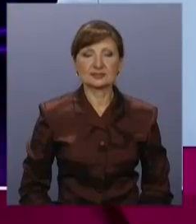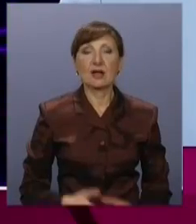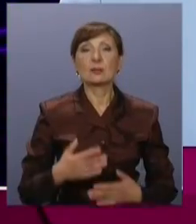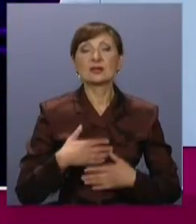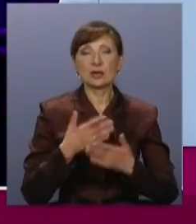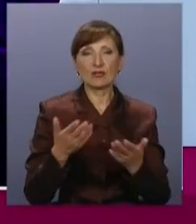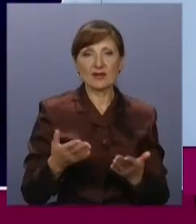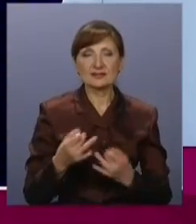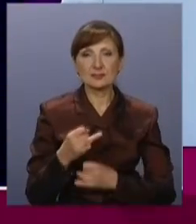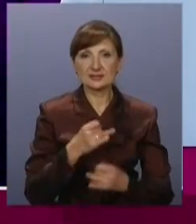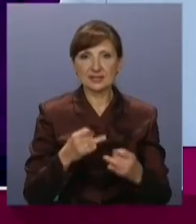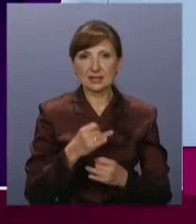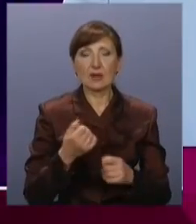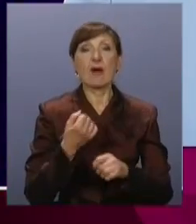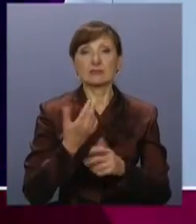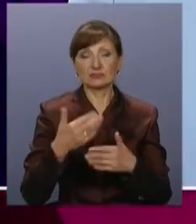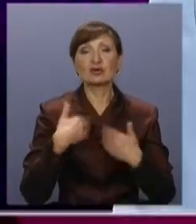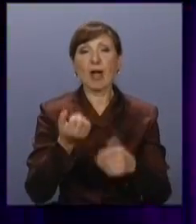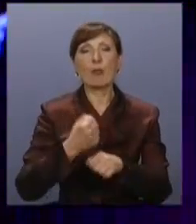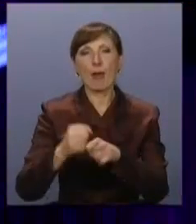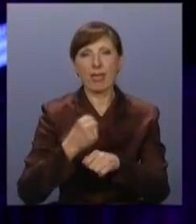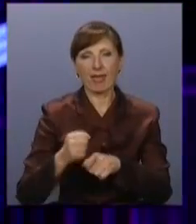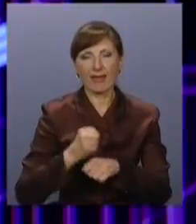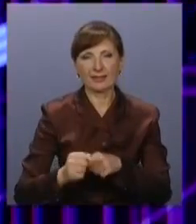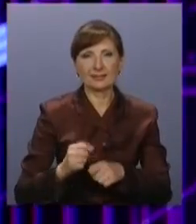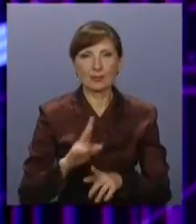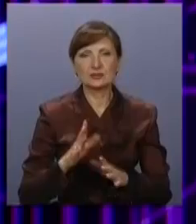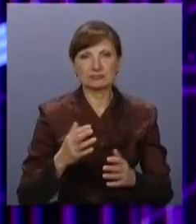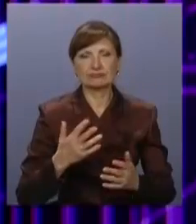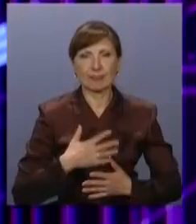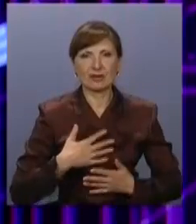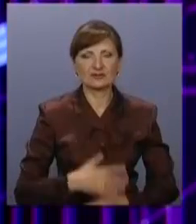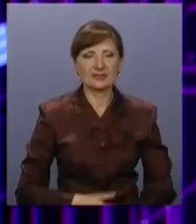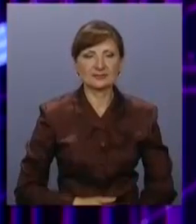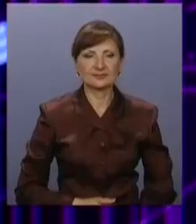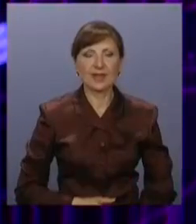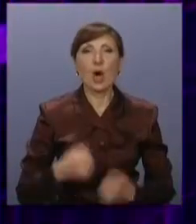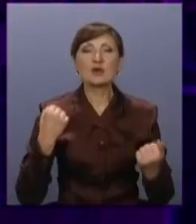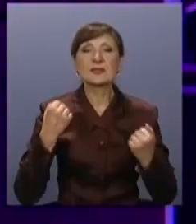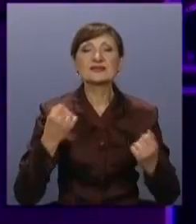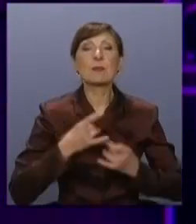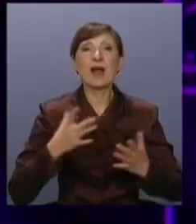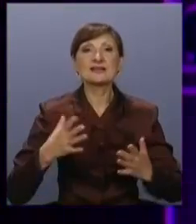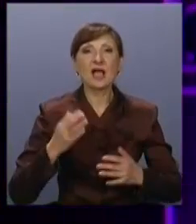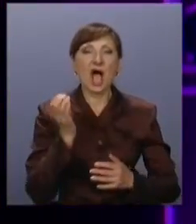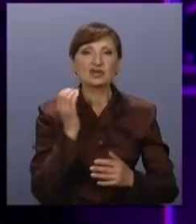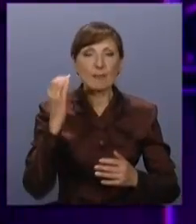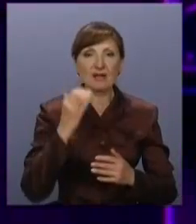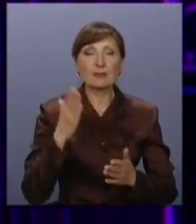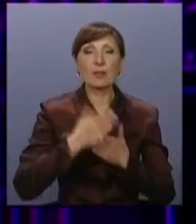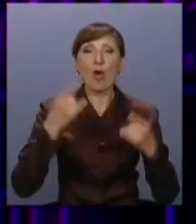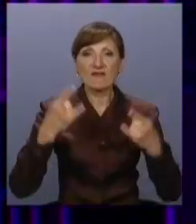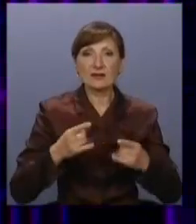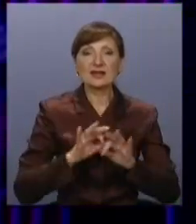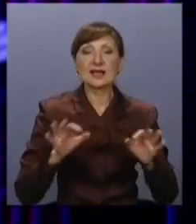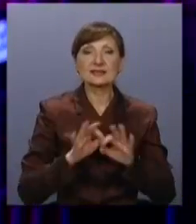Благодарю вас за беседу. Ну что ж, побед нашим спортсменам. Будем держать за них кулачки. А я напомню, о спортивном празднике в Ашхабаде в прямом эфире